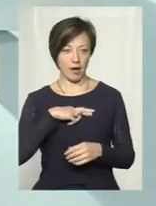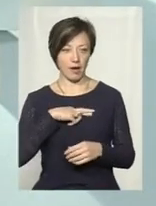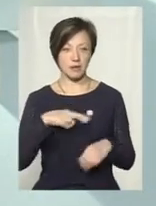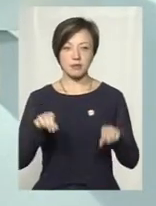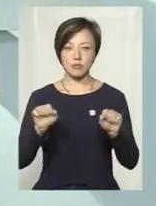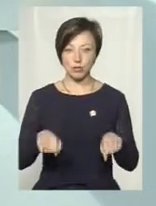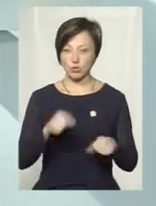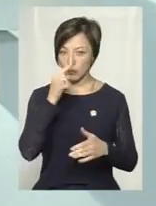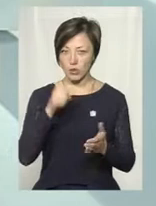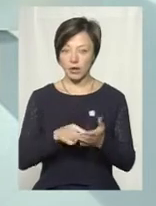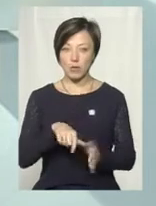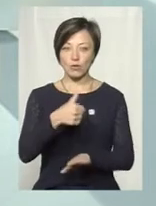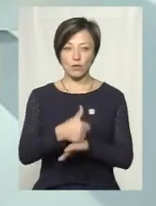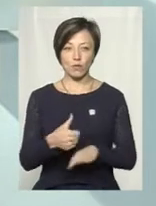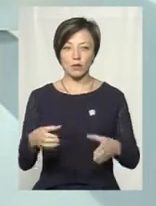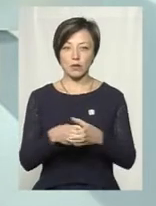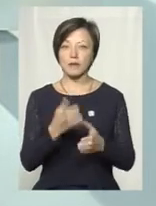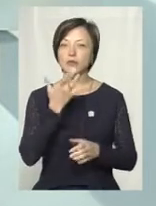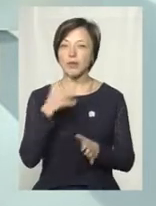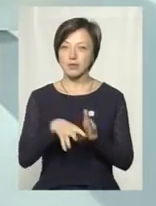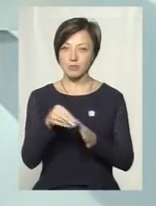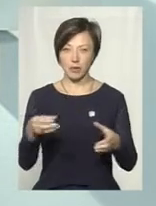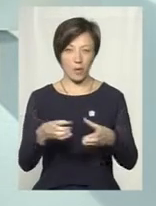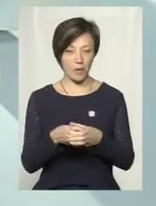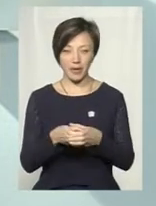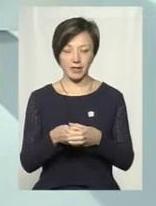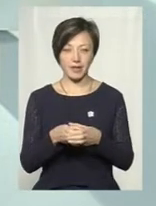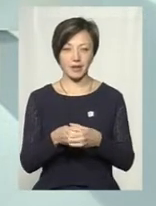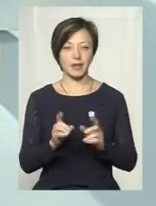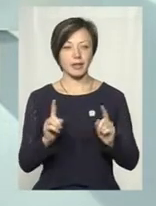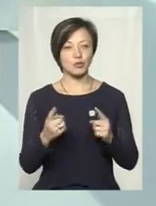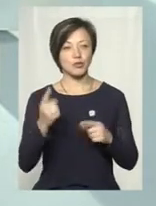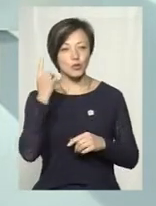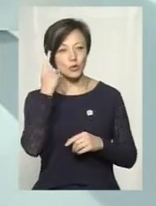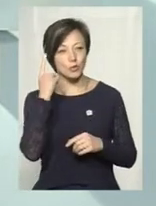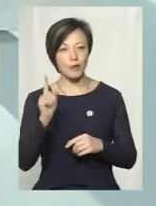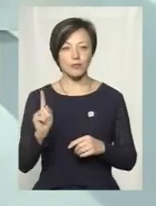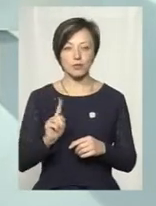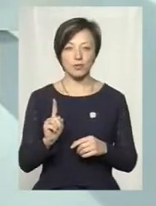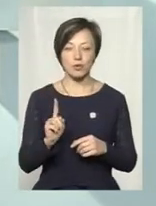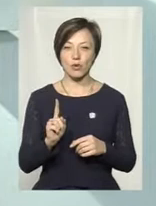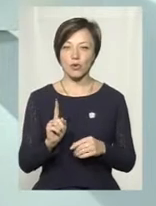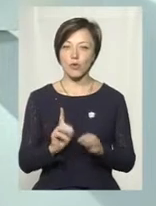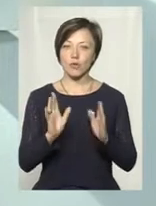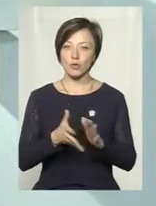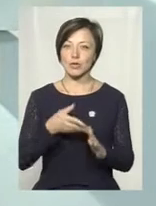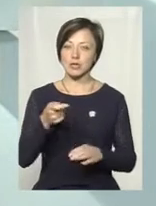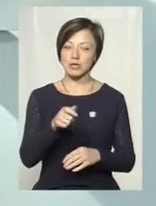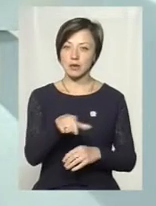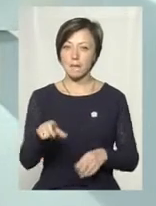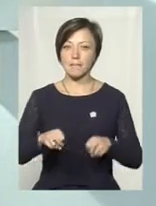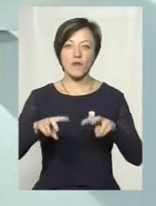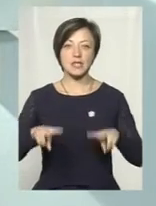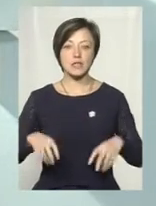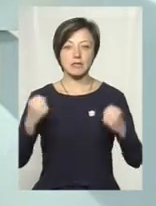зможу потрапити до основного складу національної збірної команди. Тому що думав, що туди будуть заявлятися